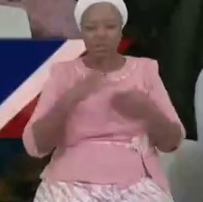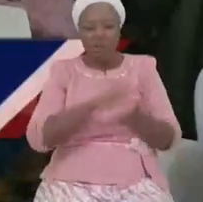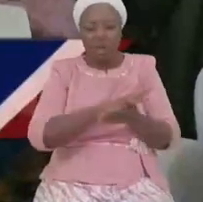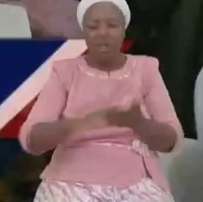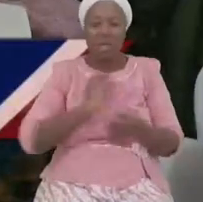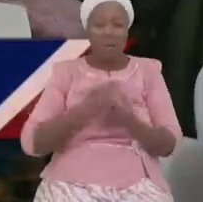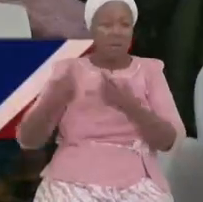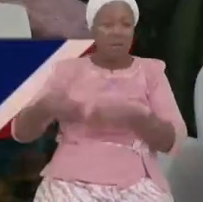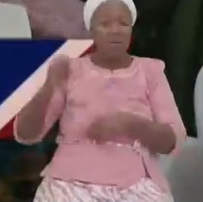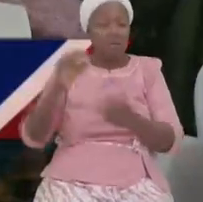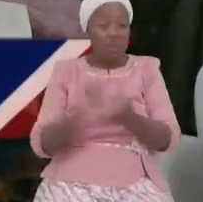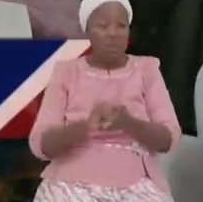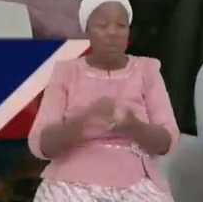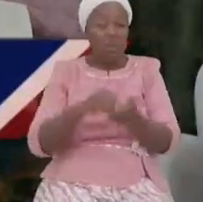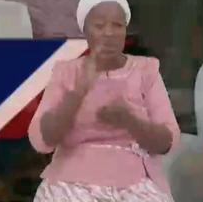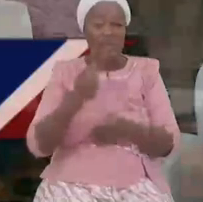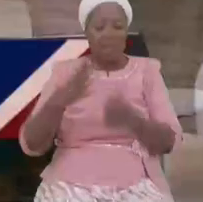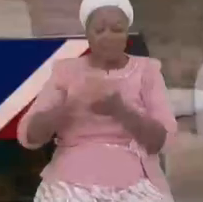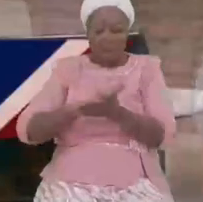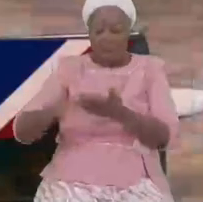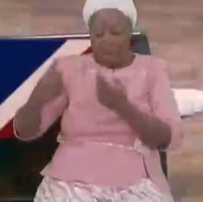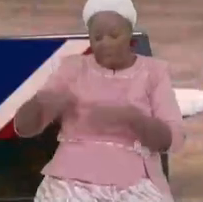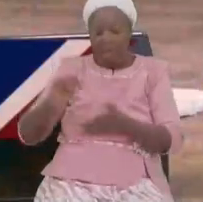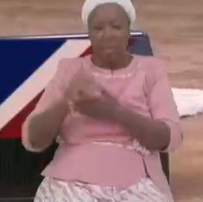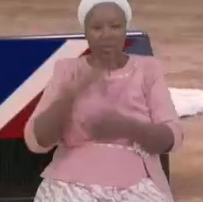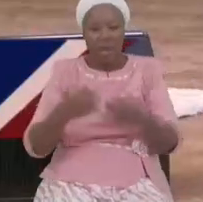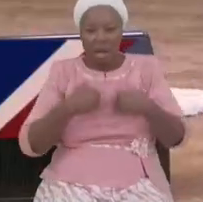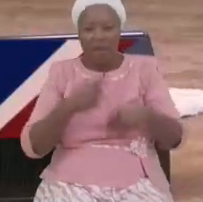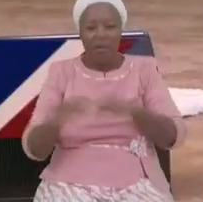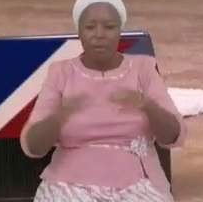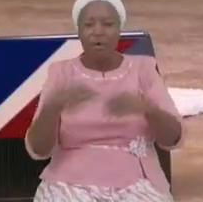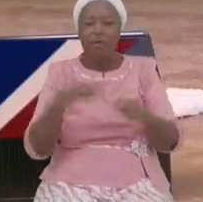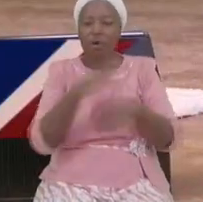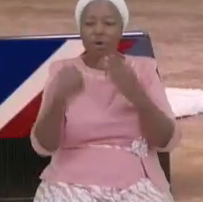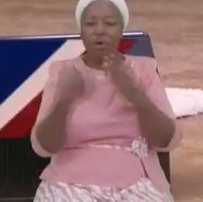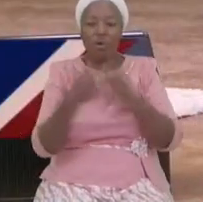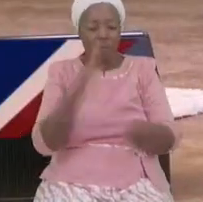Un cœur purifié qui aura l'accomplissement des promesses